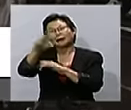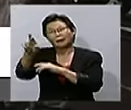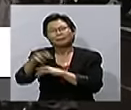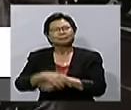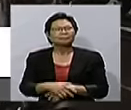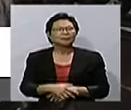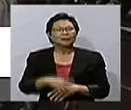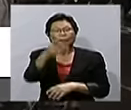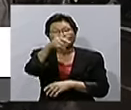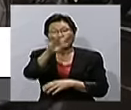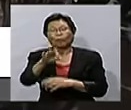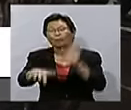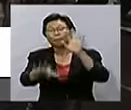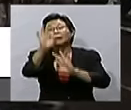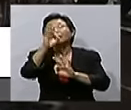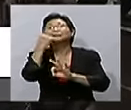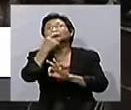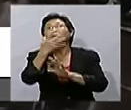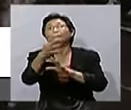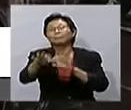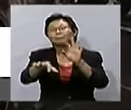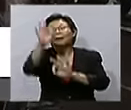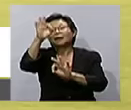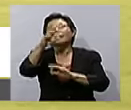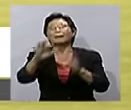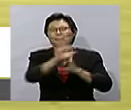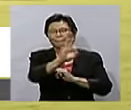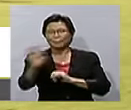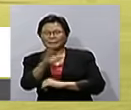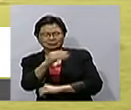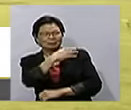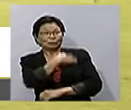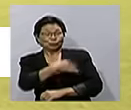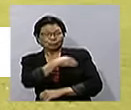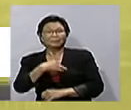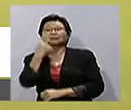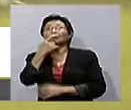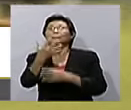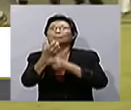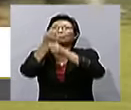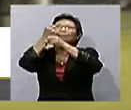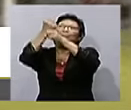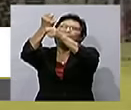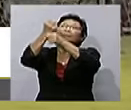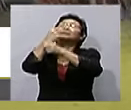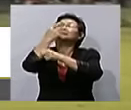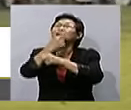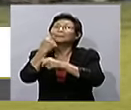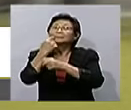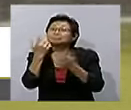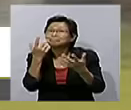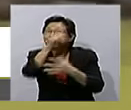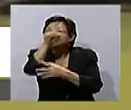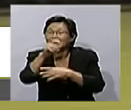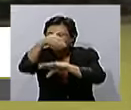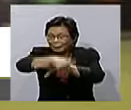sendiri, pilihan siapa agaknya yang menjadi pilihan antara Perancis dan juga Croatia, siapa agaknya akan mengungguli Piala Dunia